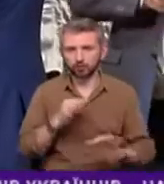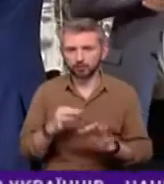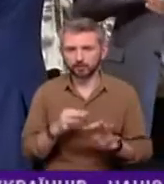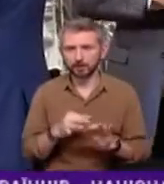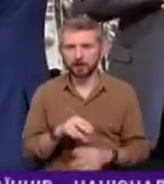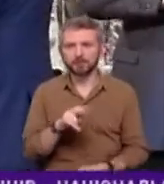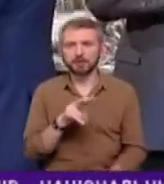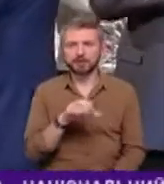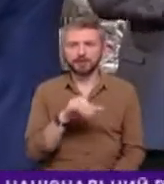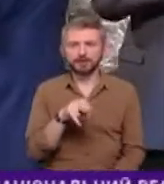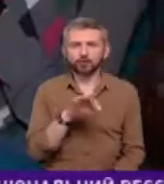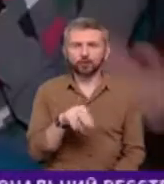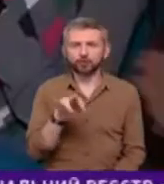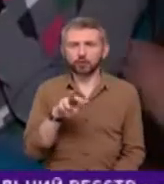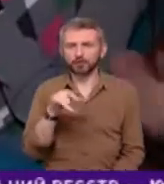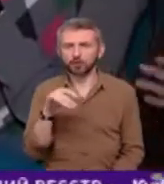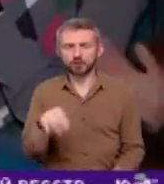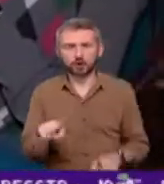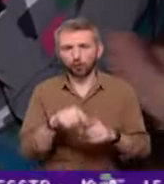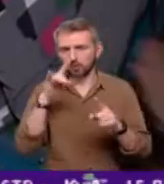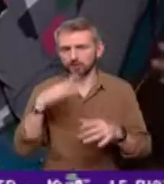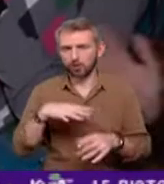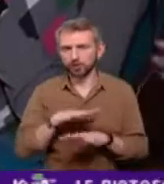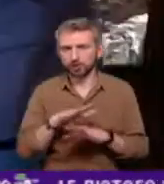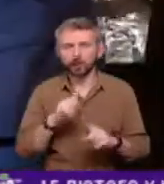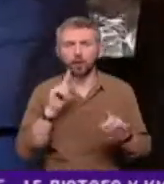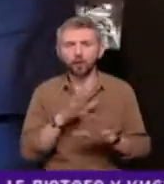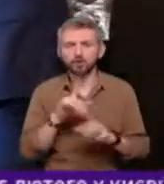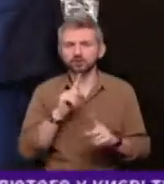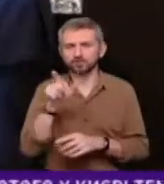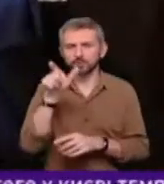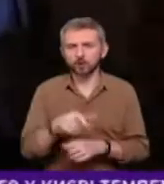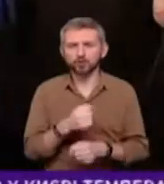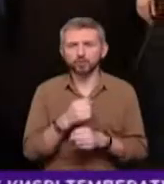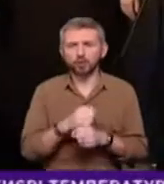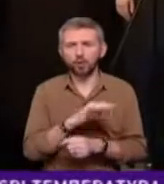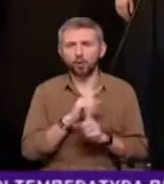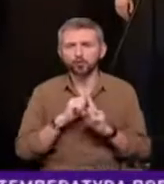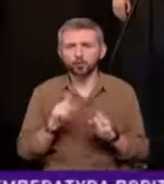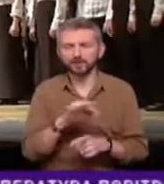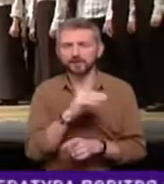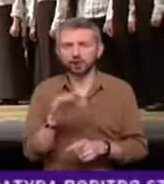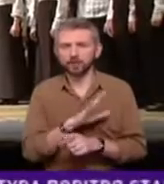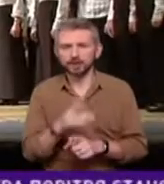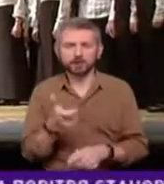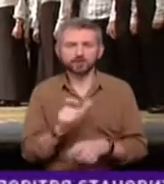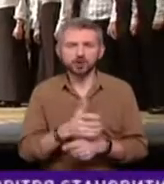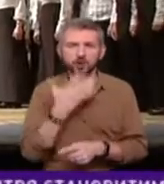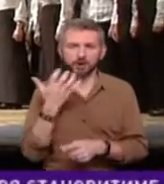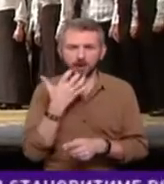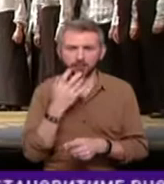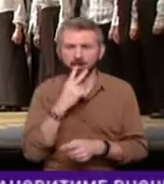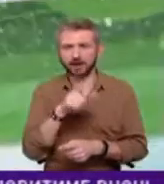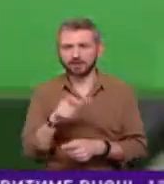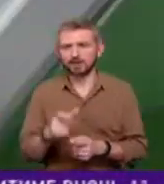Пласідо Домінго такого не очікував. Оперному співаку влаштували особливий неофіційний і надзвичайно теплий